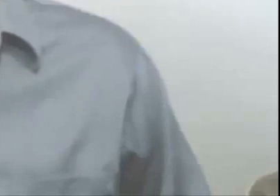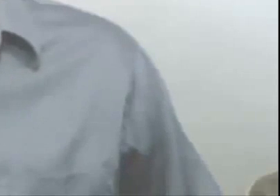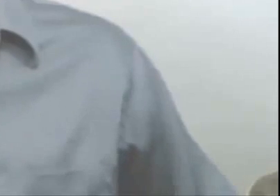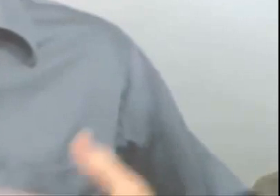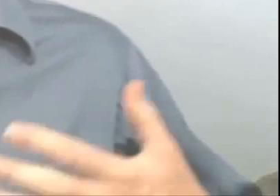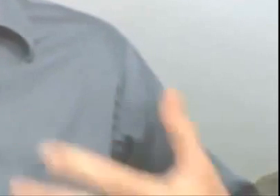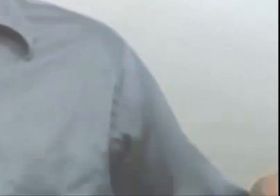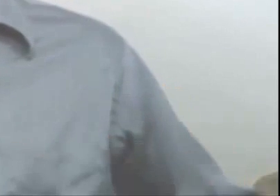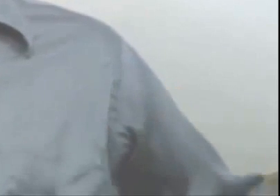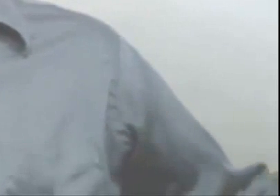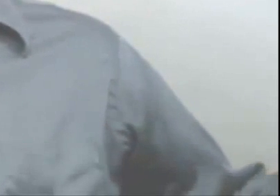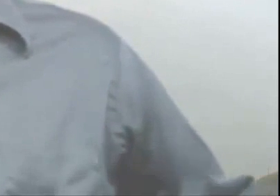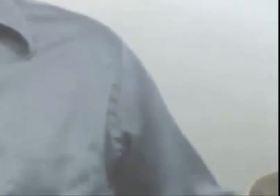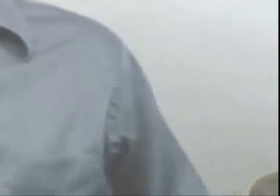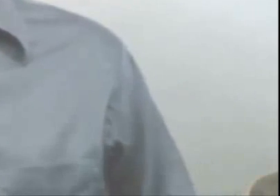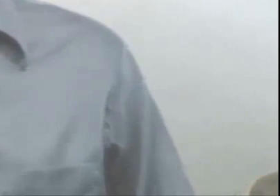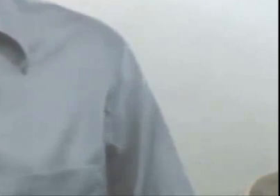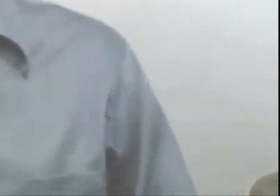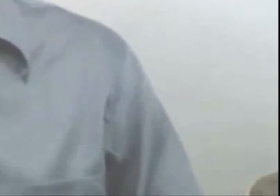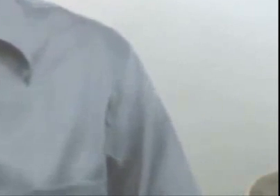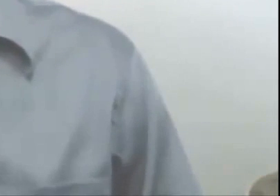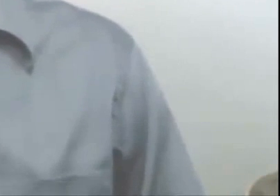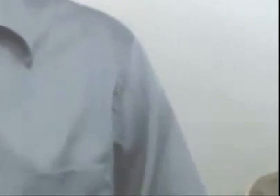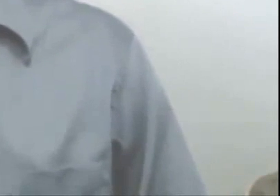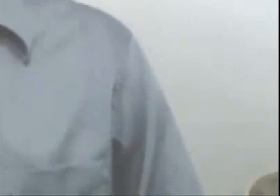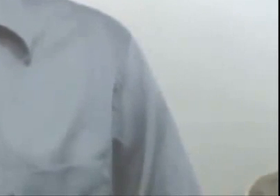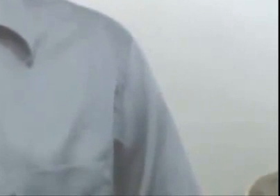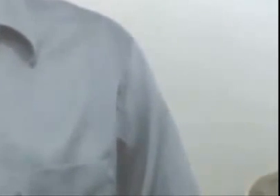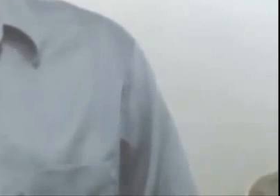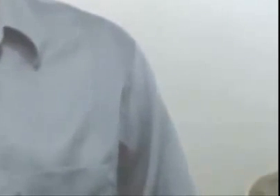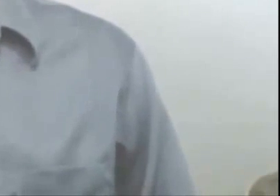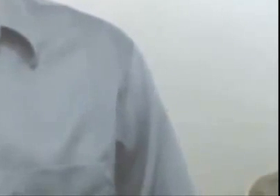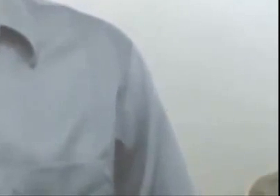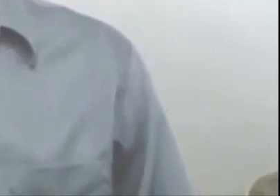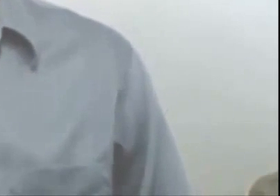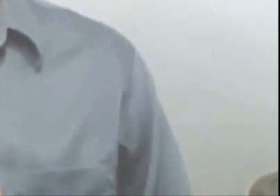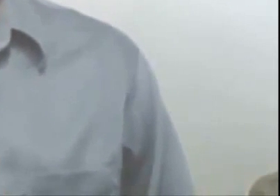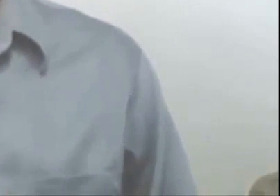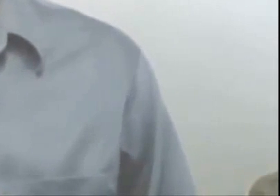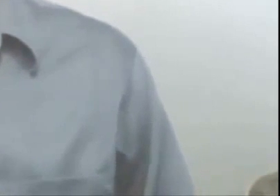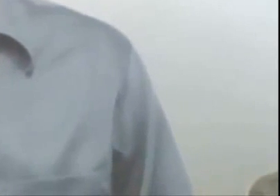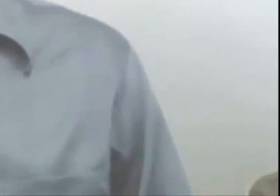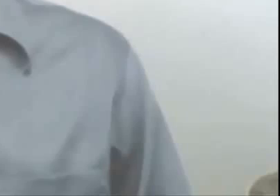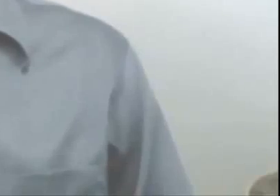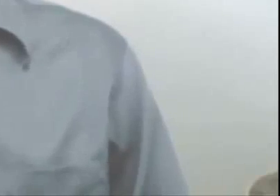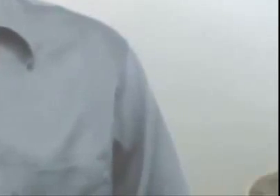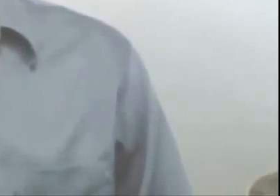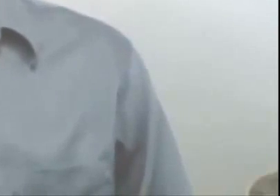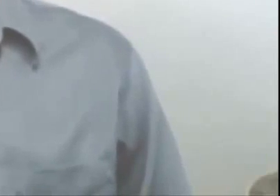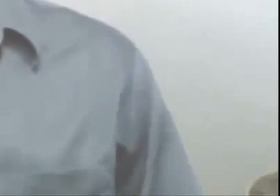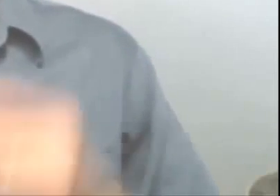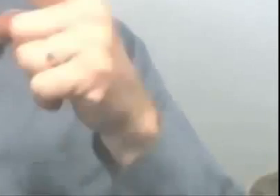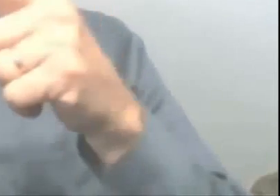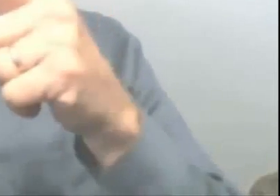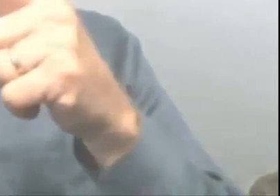3. Et voilà, c'est fait. Très bien. Alors, nous allons maintenant entrer dans la leçon